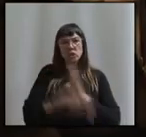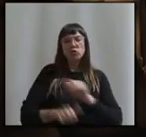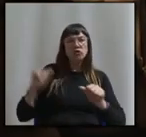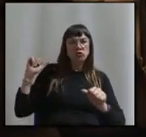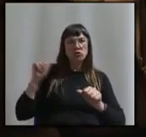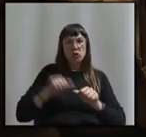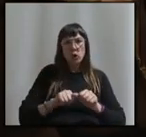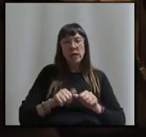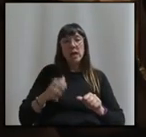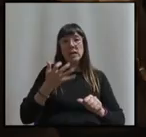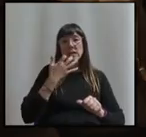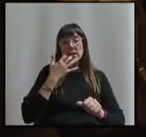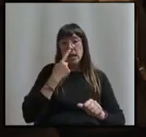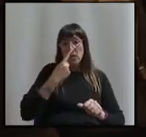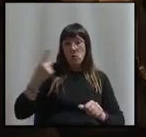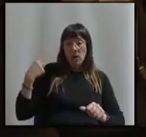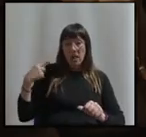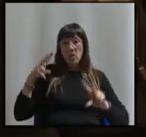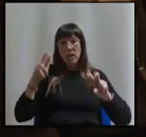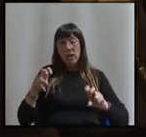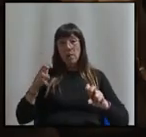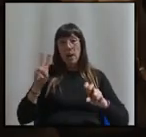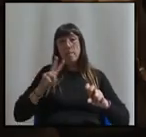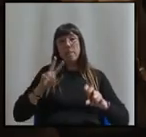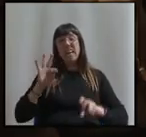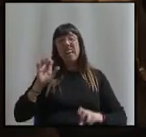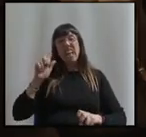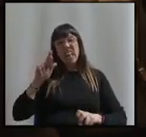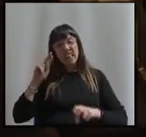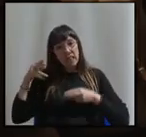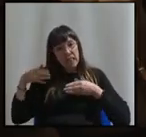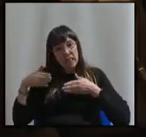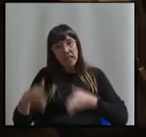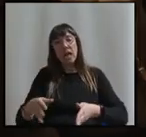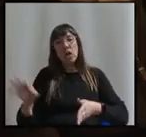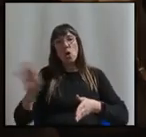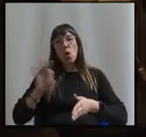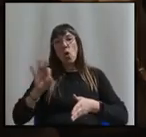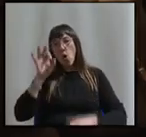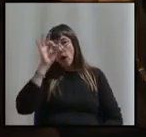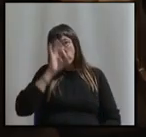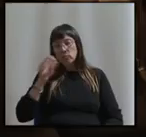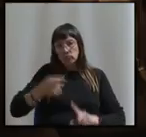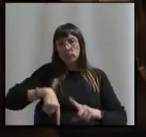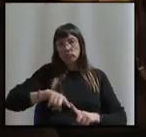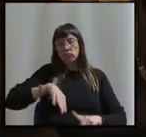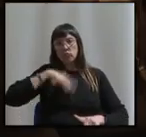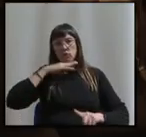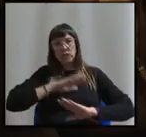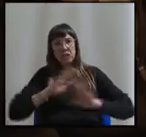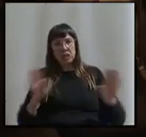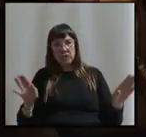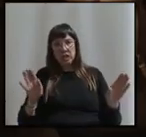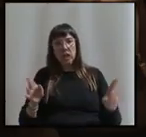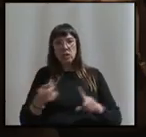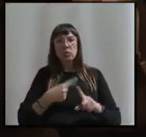fa uns anys amb la vegueria de l'Alter, o fins i tot enfocant cap a la Garrotxa, En teníem prou, i nosaltres aquí havíem votat en